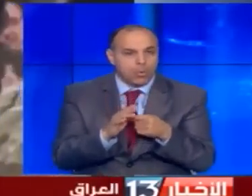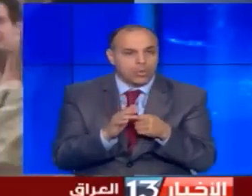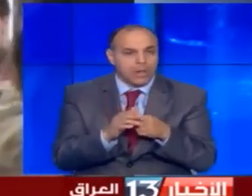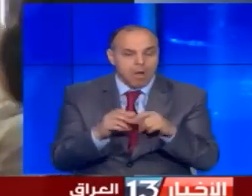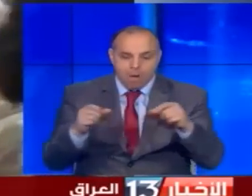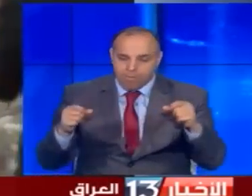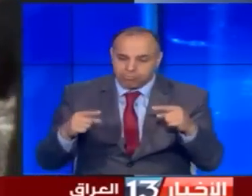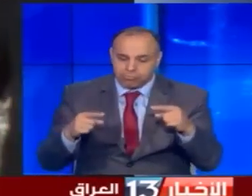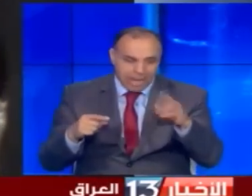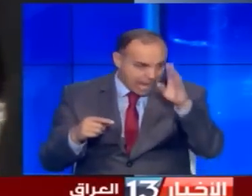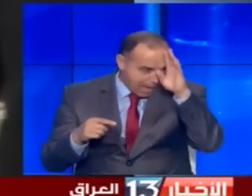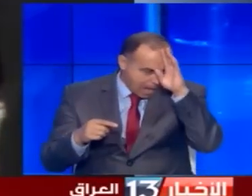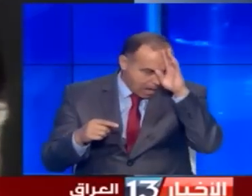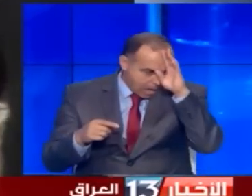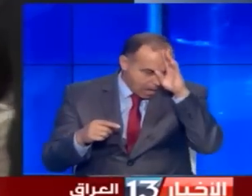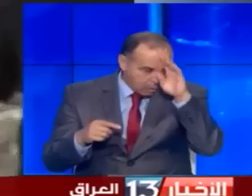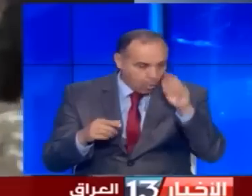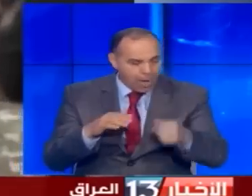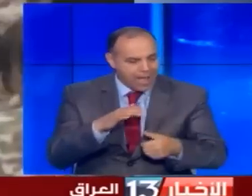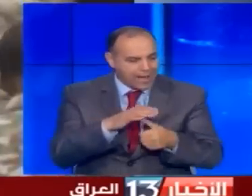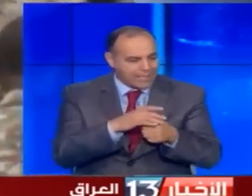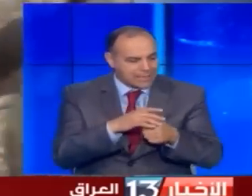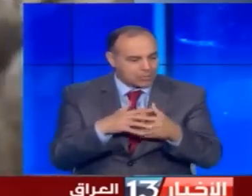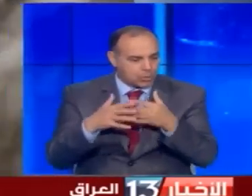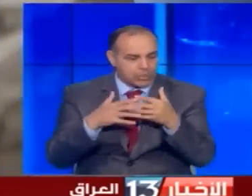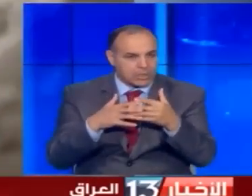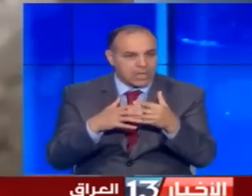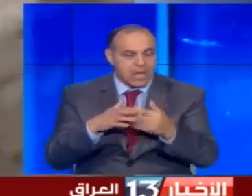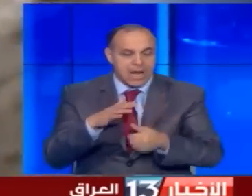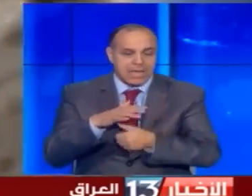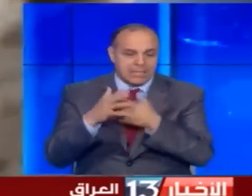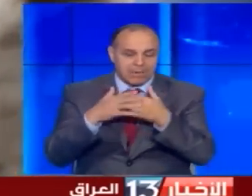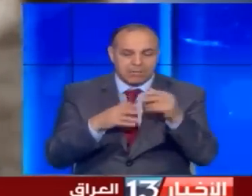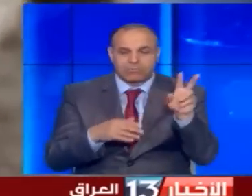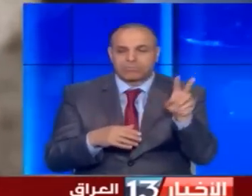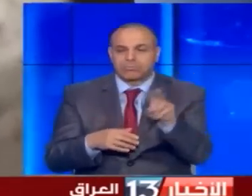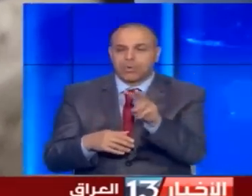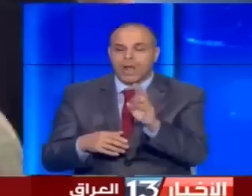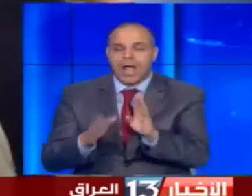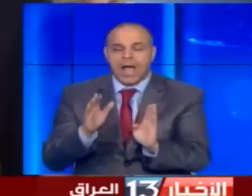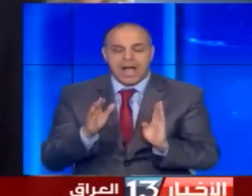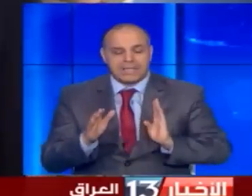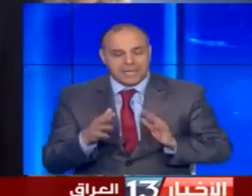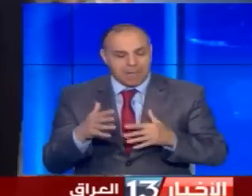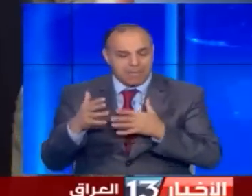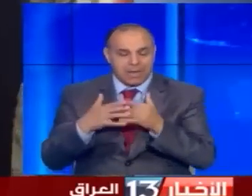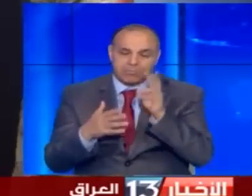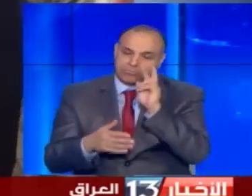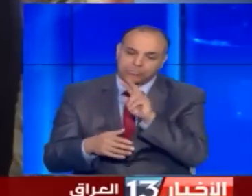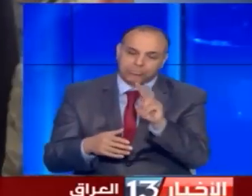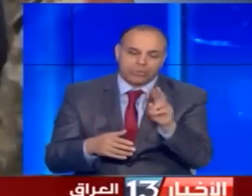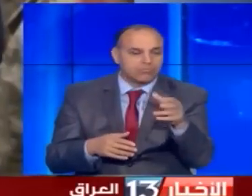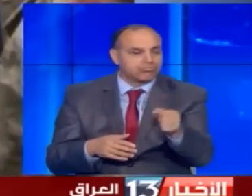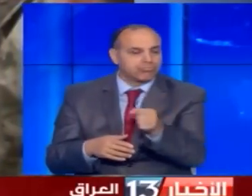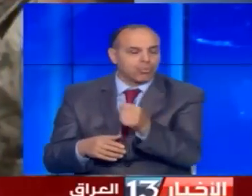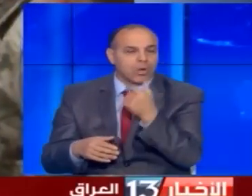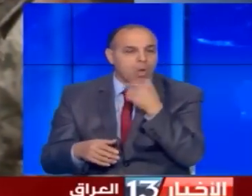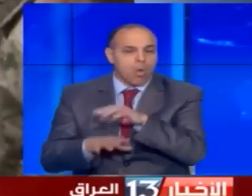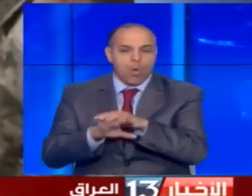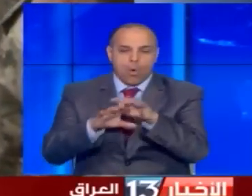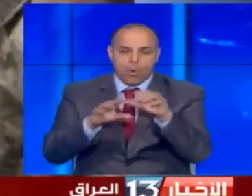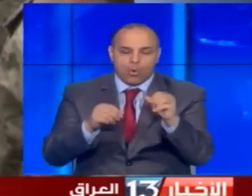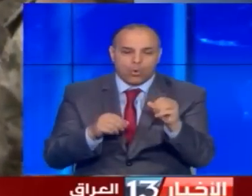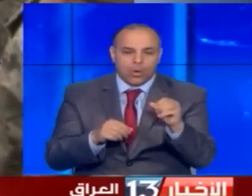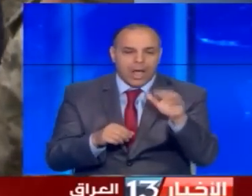صراع وللعراق منذ انتخابه، تفقد الرئيس الأمريكي دونالد ترامب القوات الأمريكية هناك والتي يبلغ عددها